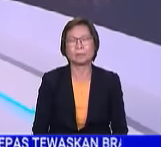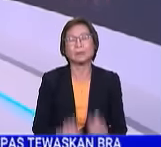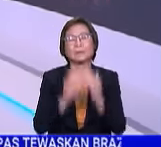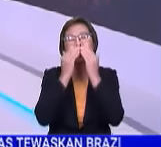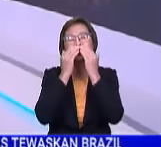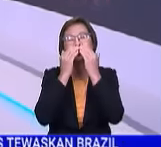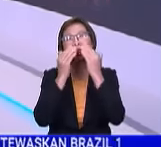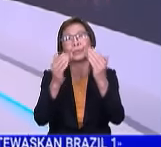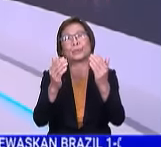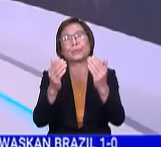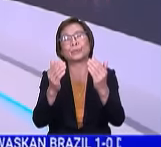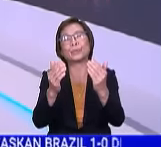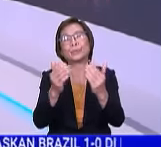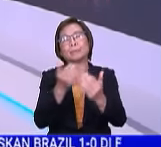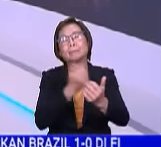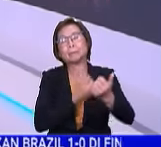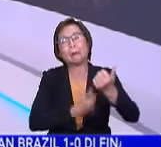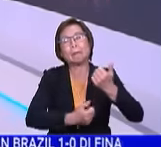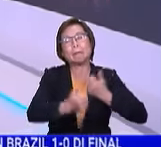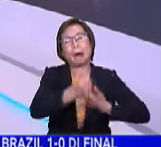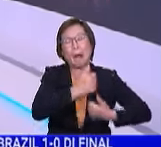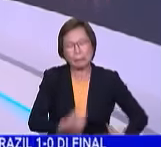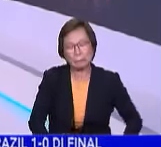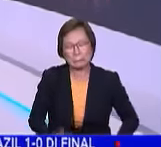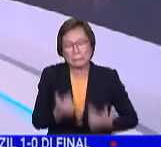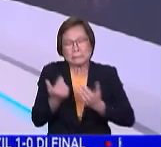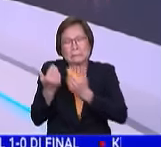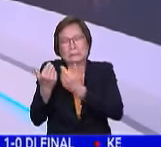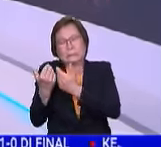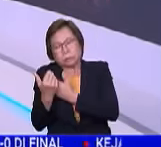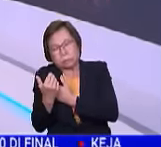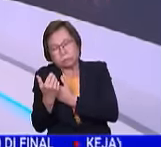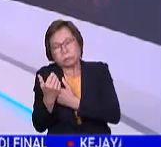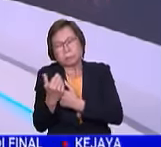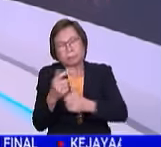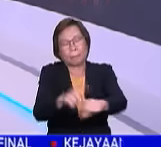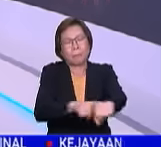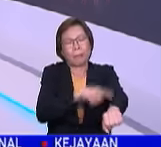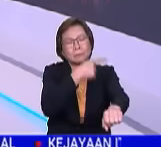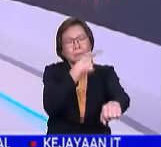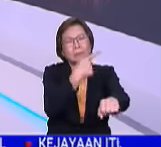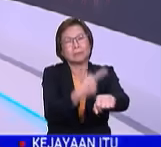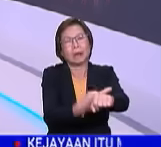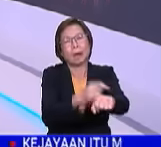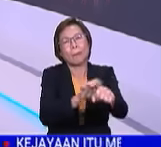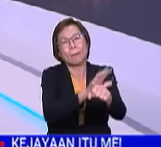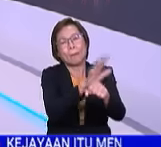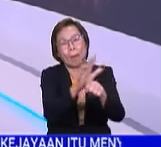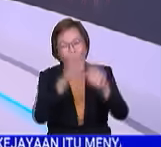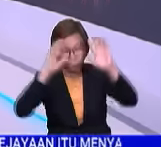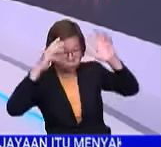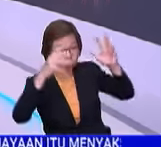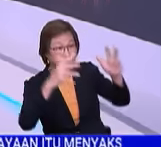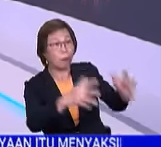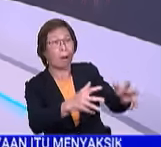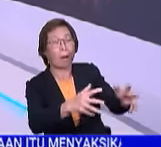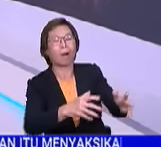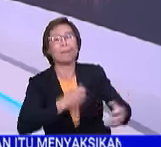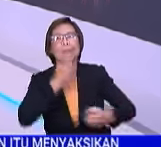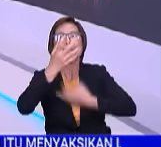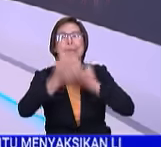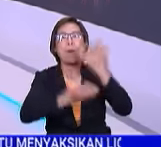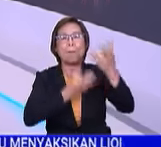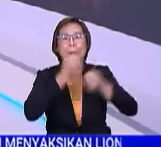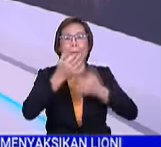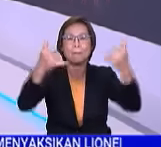Bersyukur akhirnya penderitaan hidup yang ditanggung sepanjang pandemik COVID-19 mendapat perhatian. Itu luahan